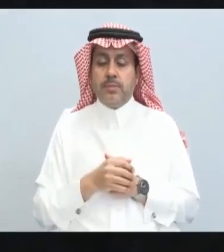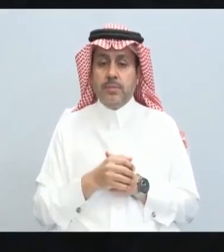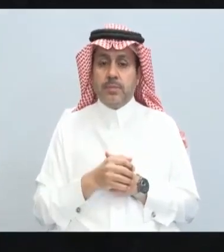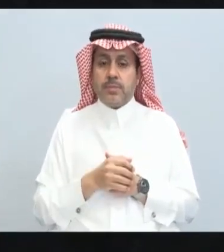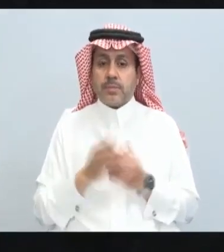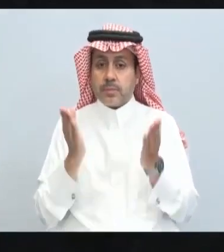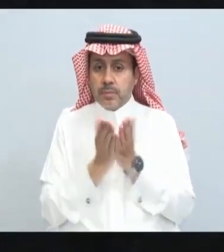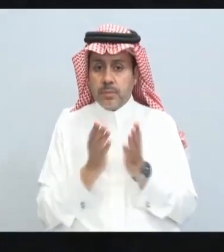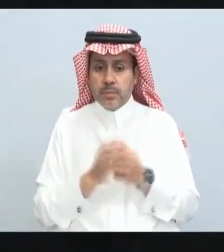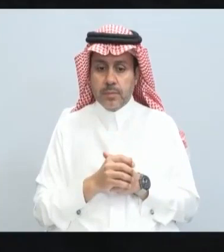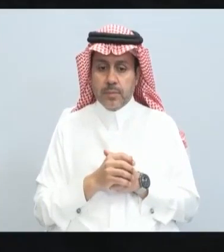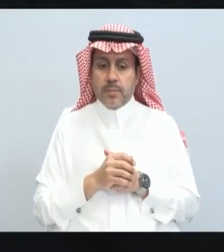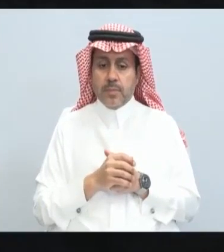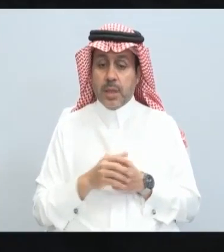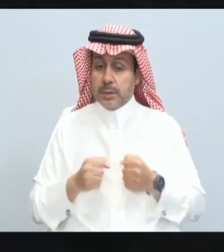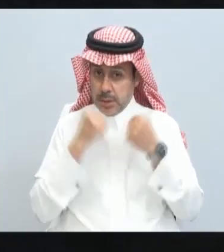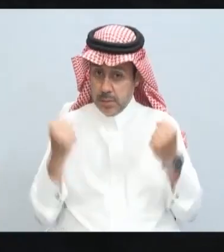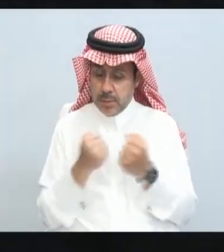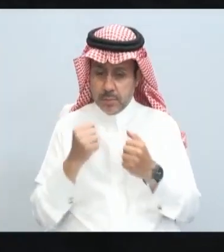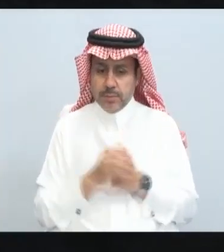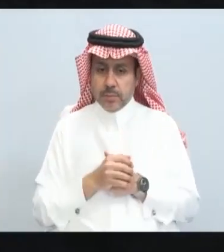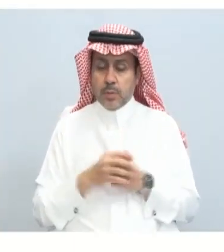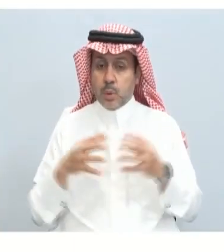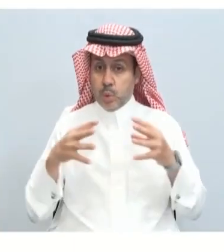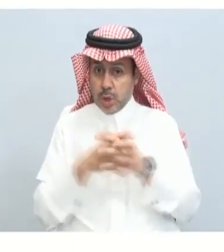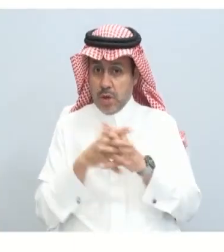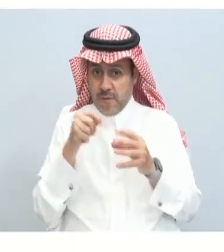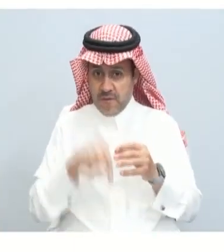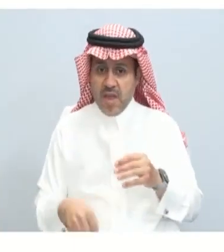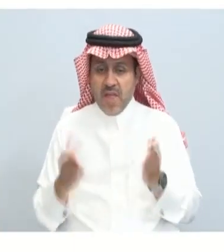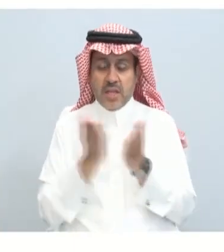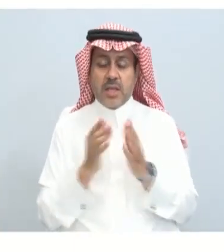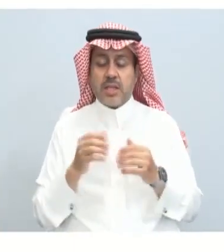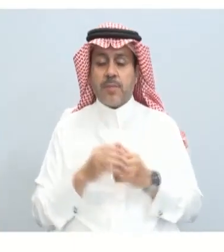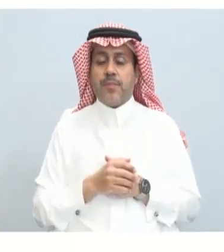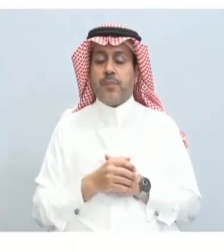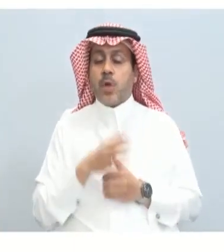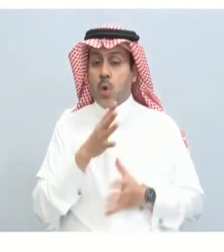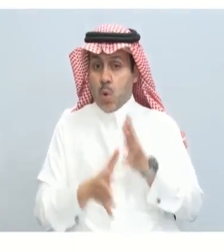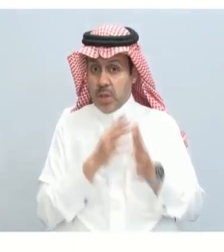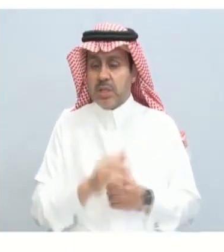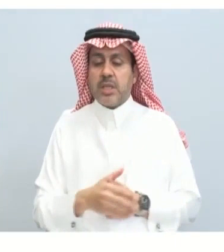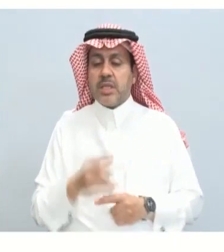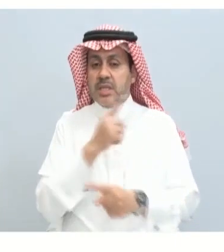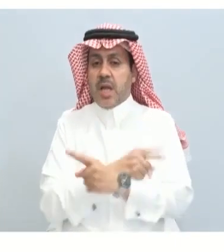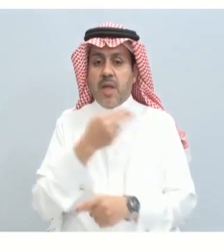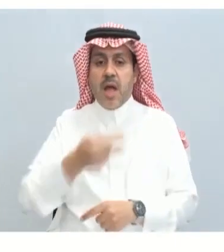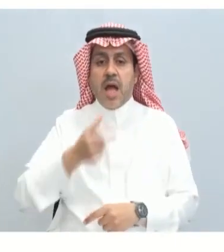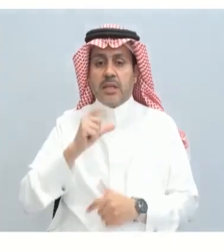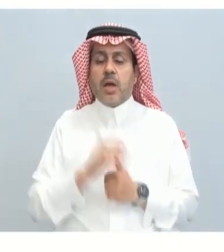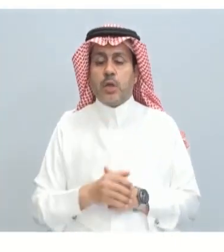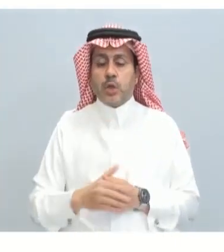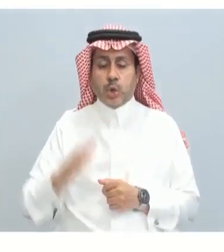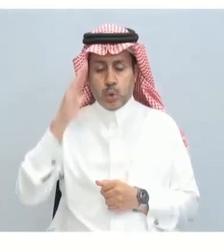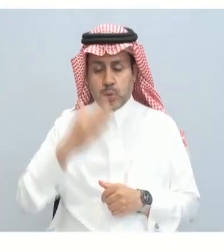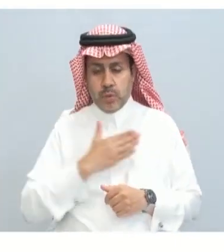عن استعاره وتدريبات على الاستعاره شاركوني في تقديم هذا الدرس في لغتي الاشاره الاستاذ عادل